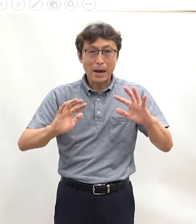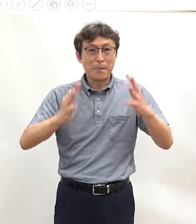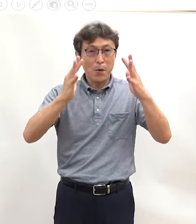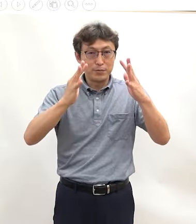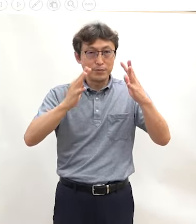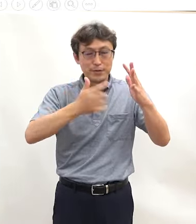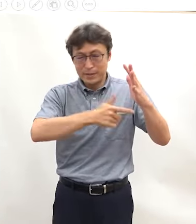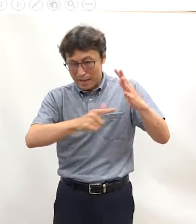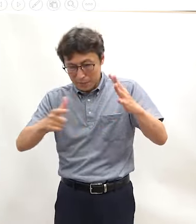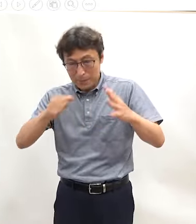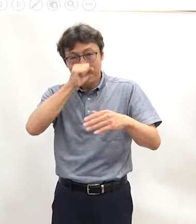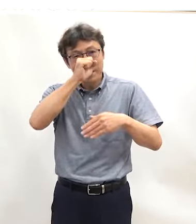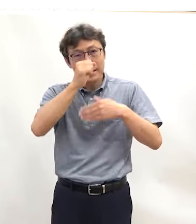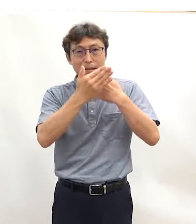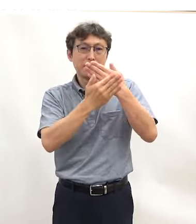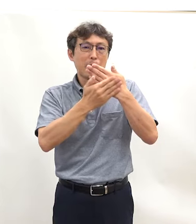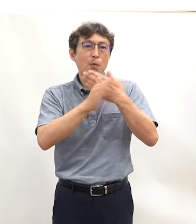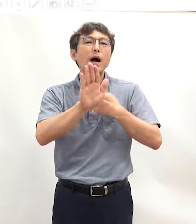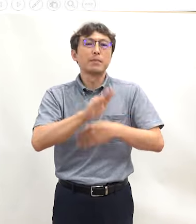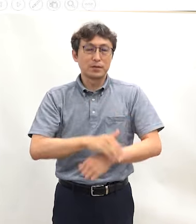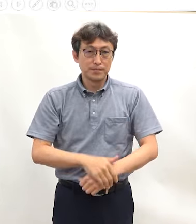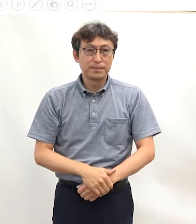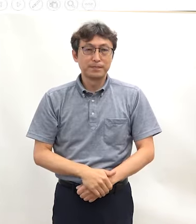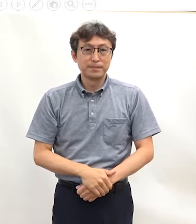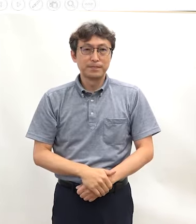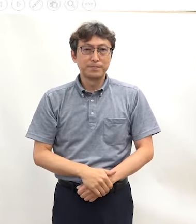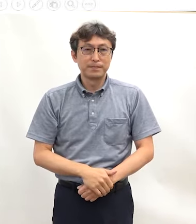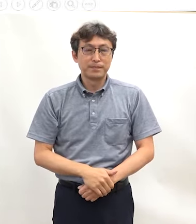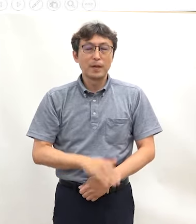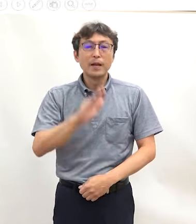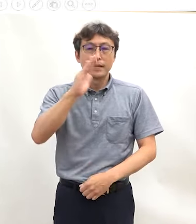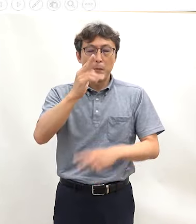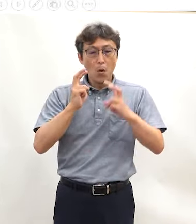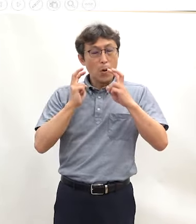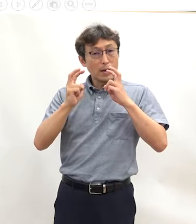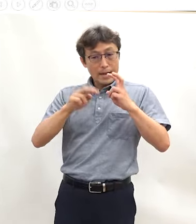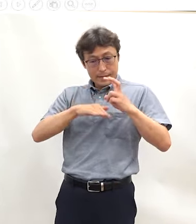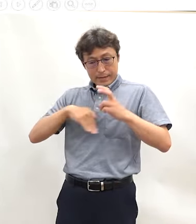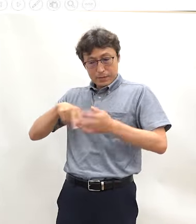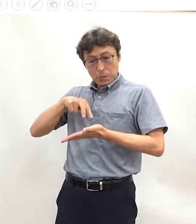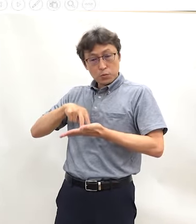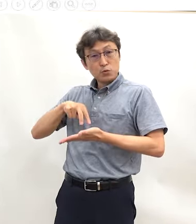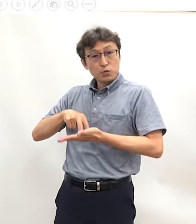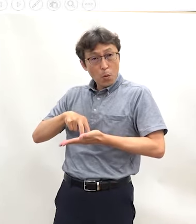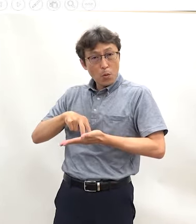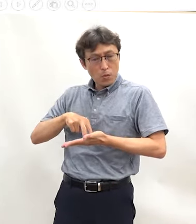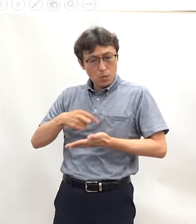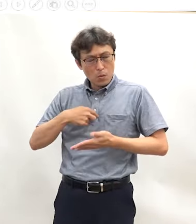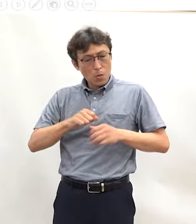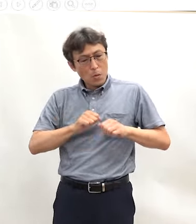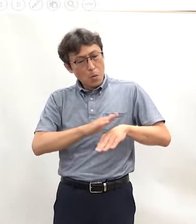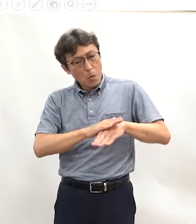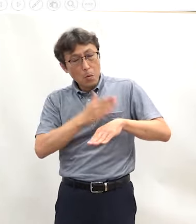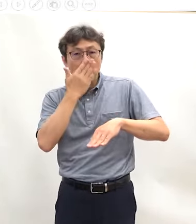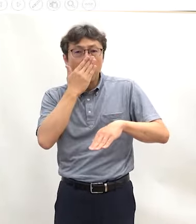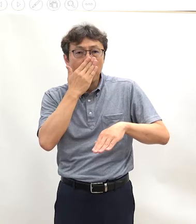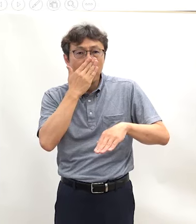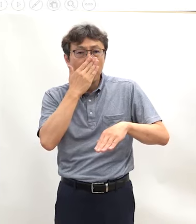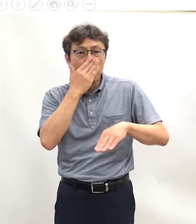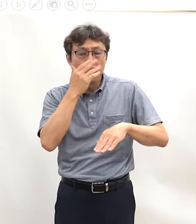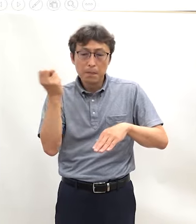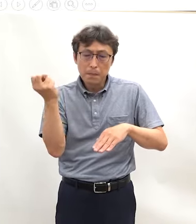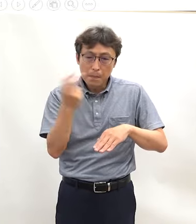があろうかと思います。まあ、しかし本当に企業さんからすると何から始めていいかわからない、あるいはいろんな